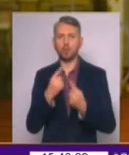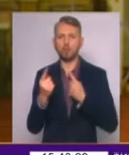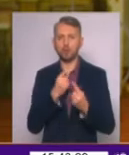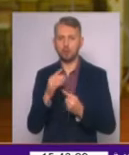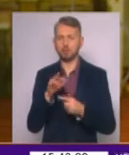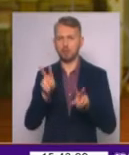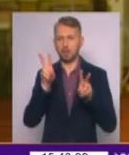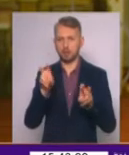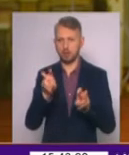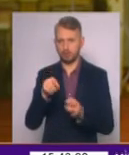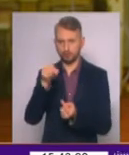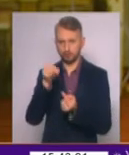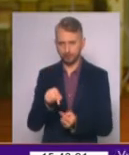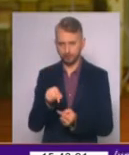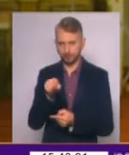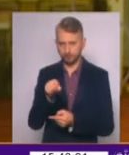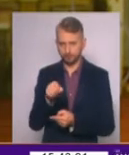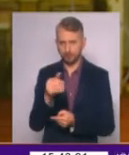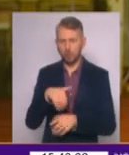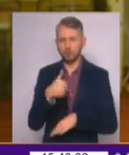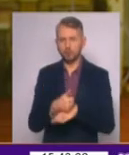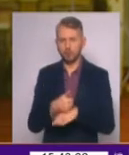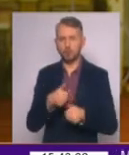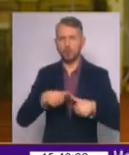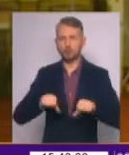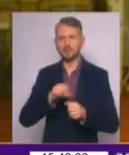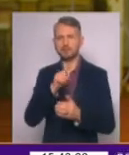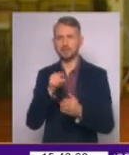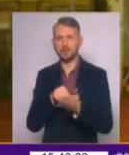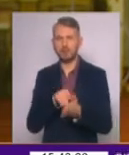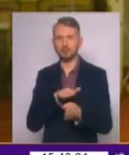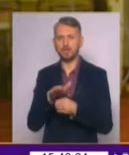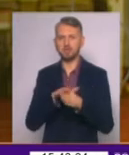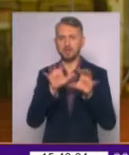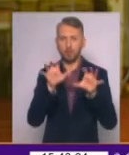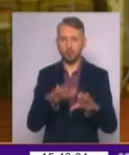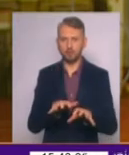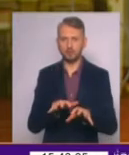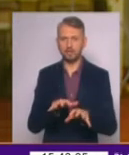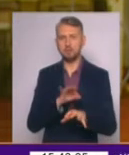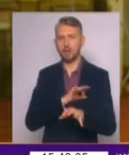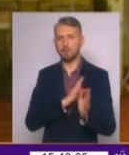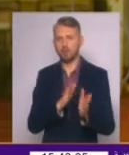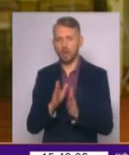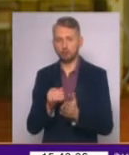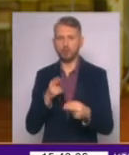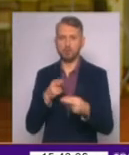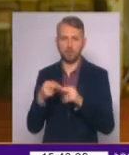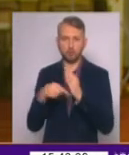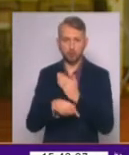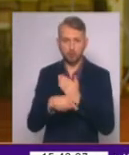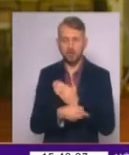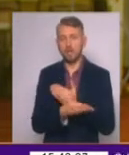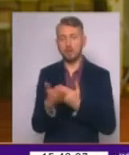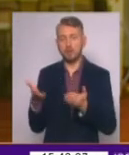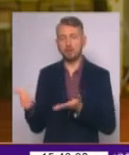профільну для пана Олега. Він є головою профільної комісії з питань дотримання законності, правопорядку та запобігання корупції. І вас, звичайно, ми запрошуємо